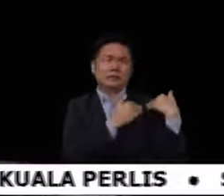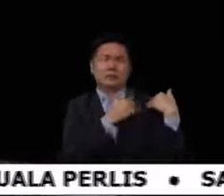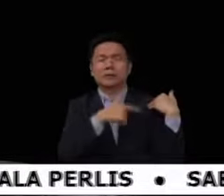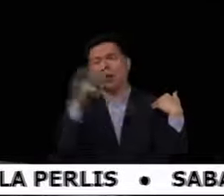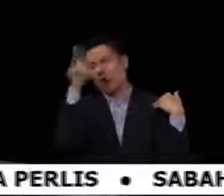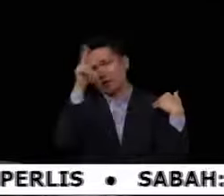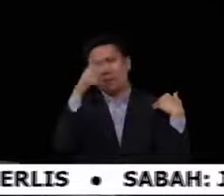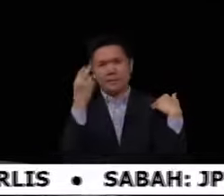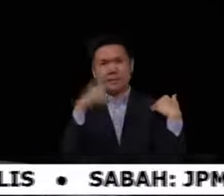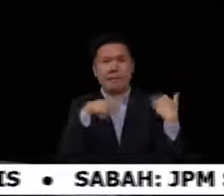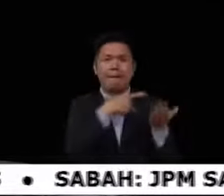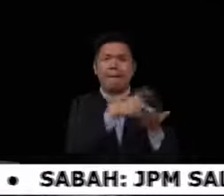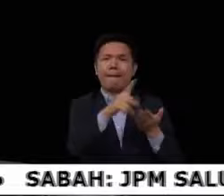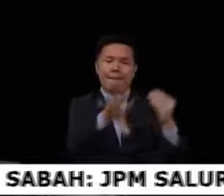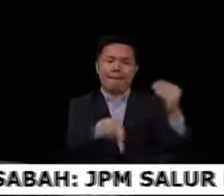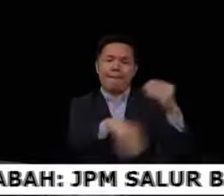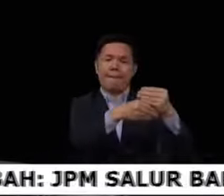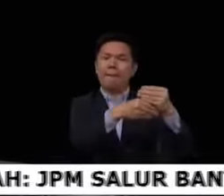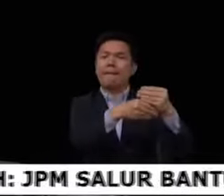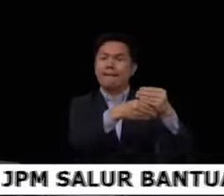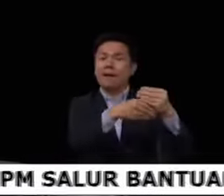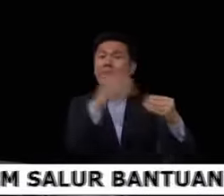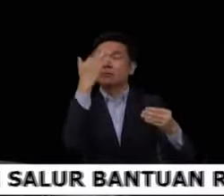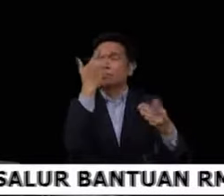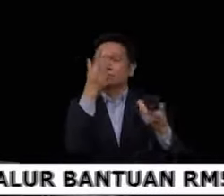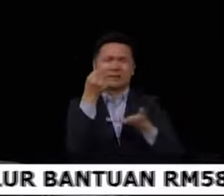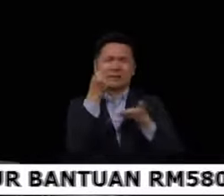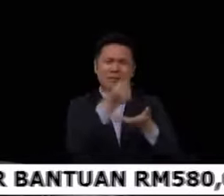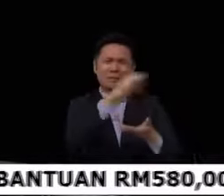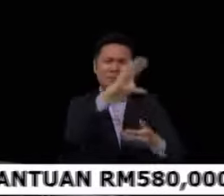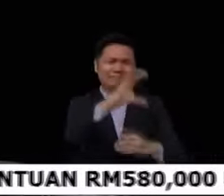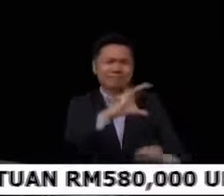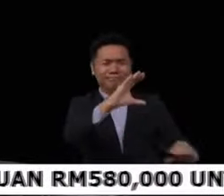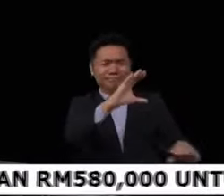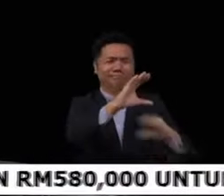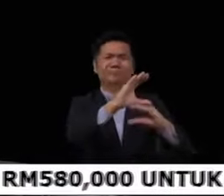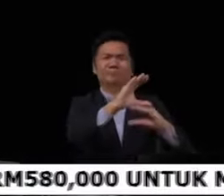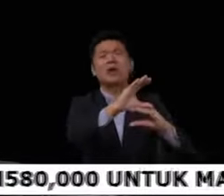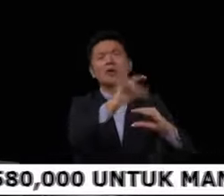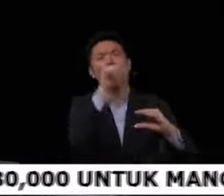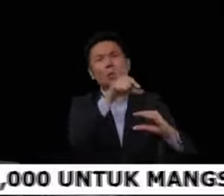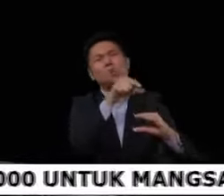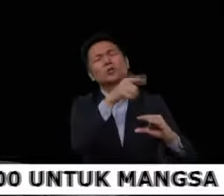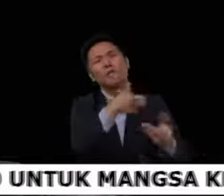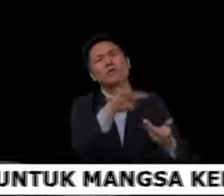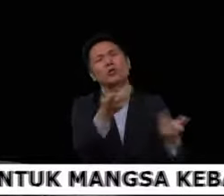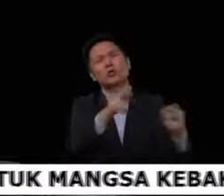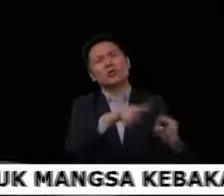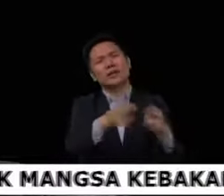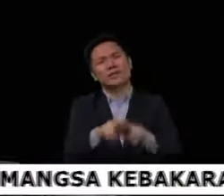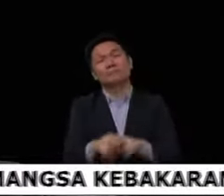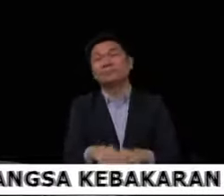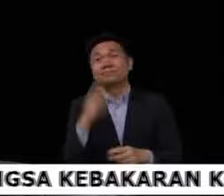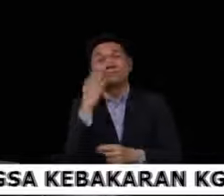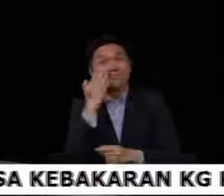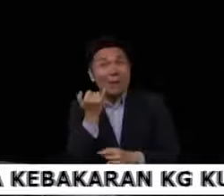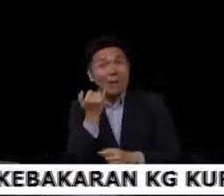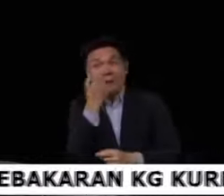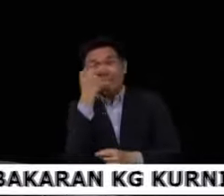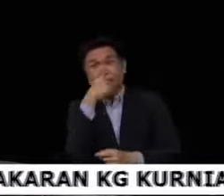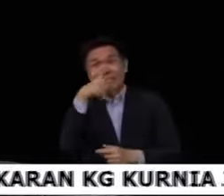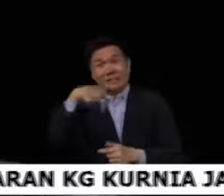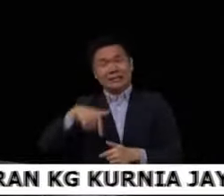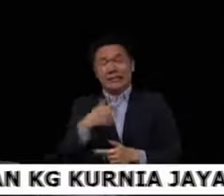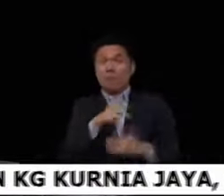kerajaan dengan boleh dikatakan bantuan ataupun subsidi yang kita sediakan pada para kontraktornya bagi kita yang penting